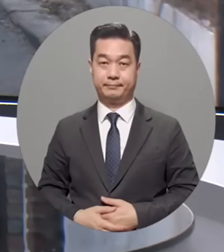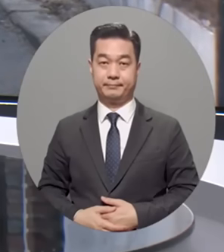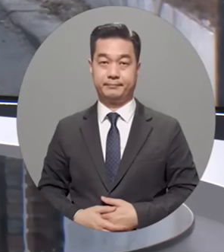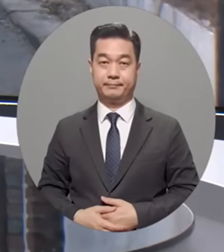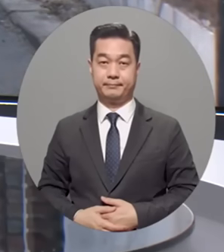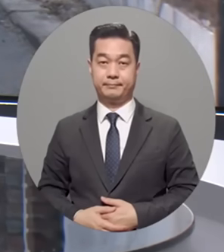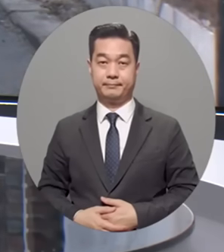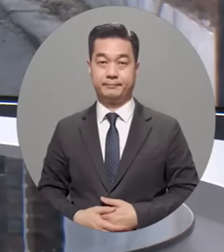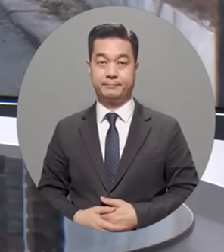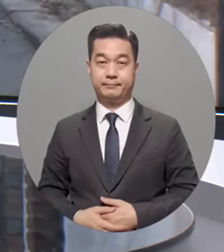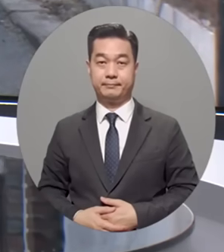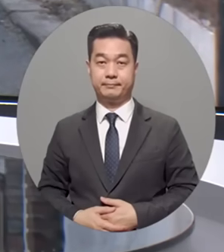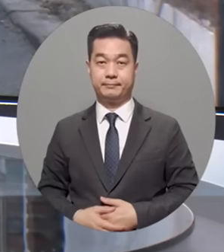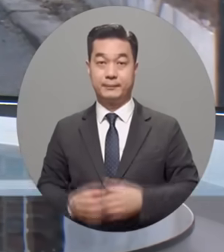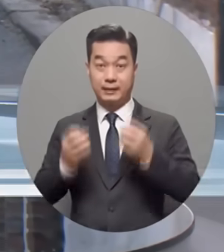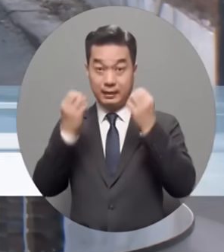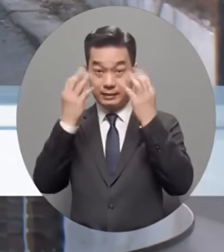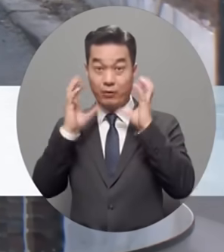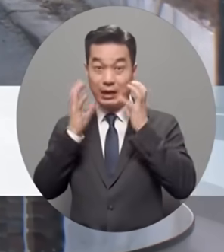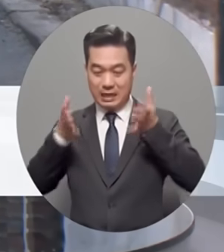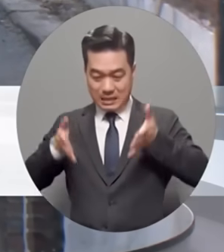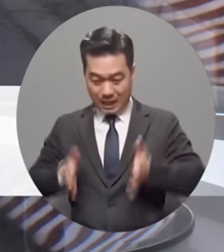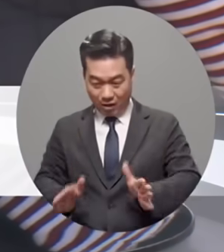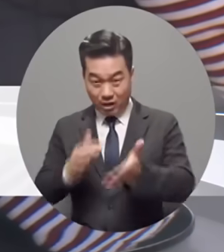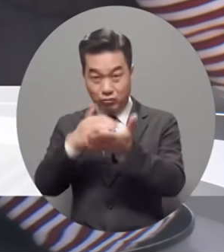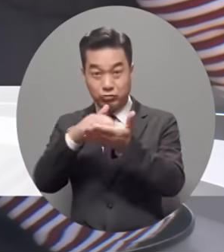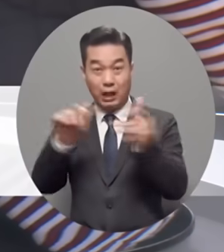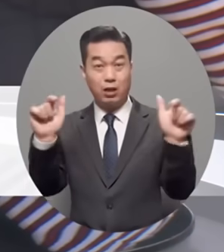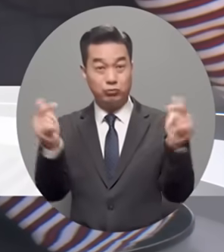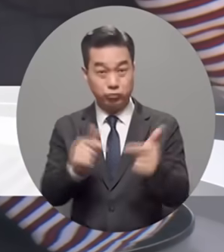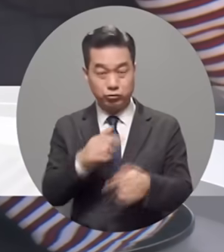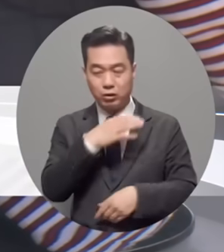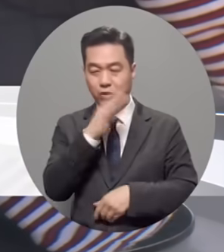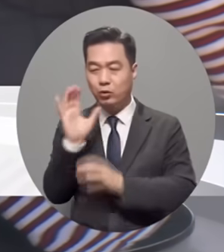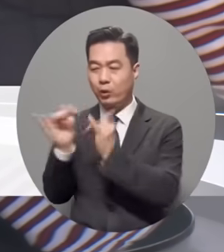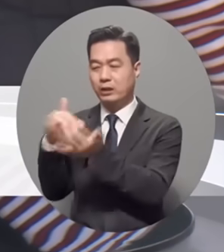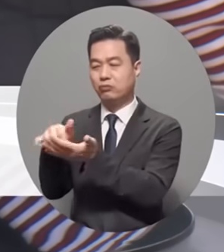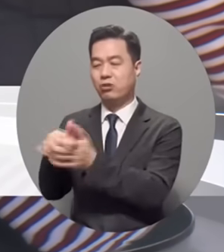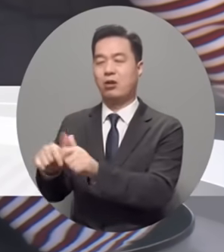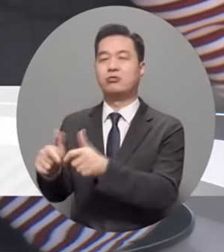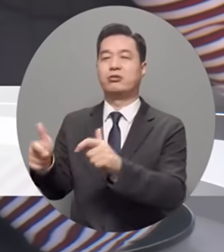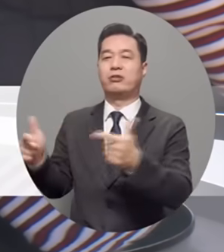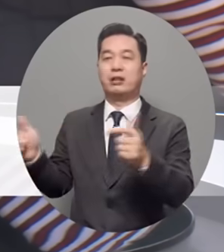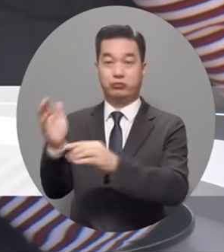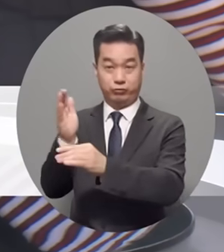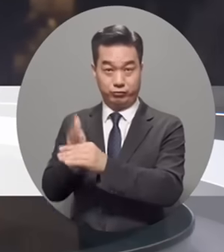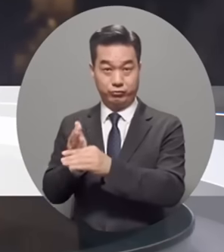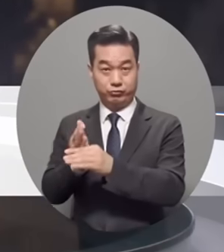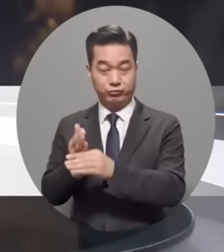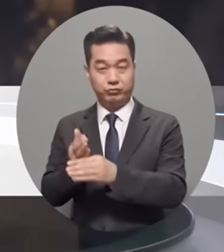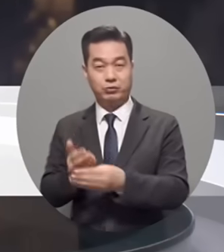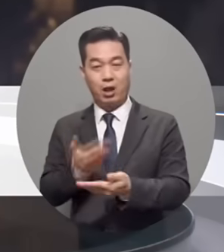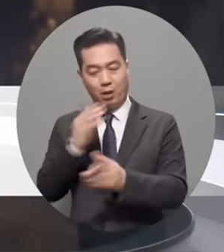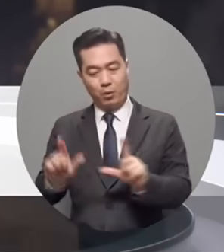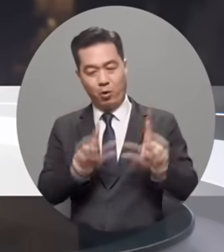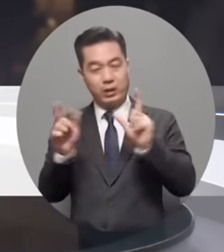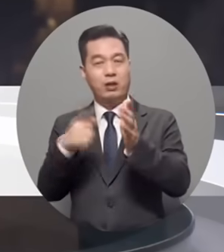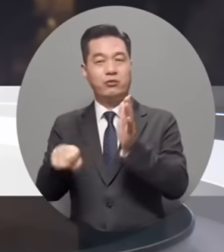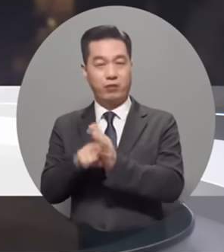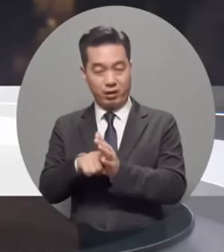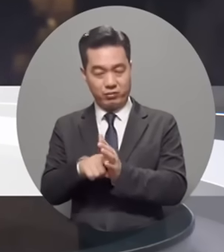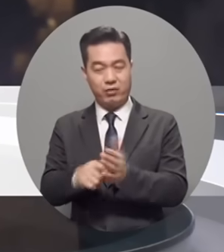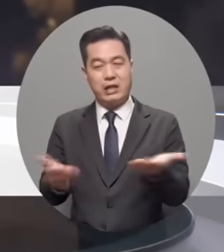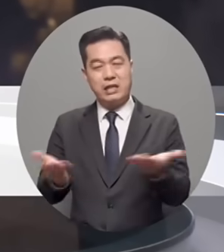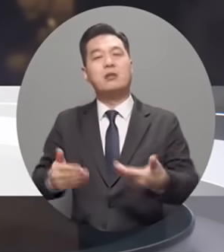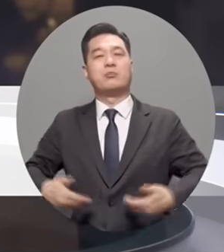이렇게 새로 태어나는 아이들은 줄고 있지만 노인 인구는 계속 늘고 있습니다. 생계를 위해 일을 해야 하는 노인 수도